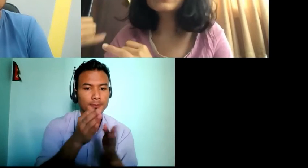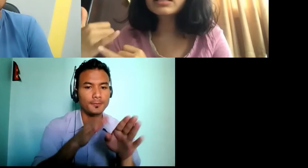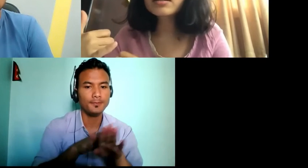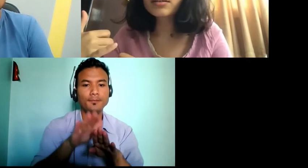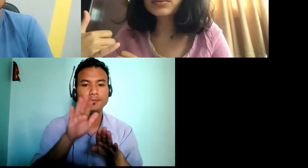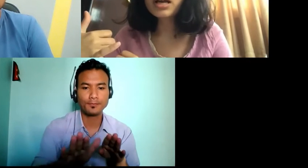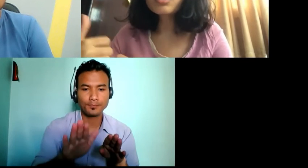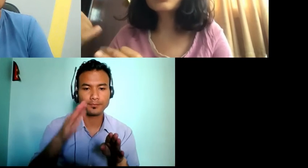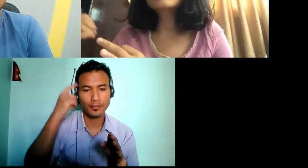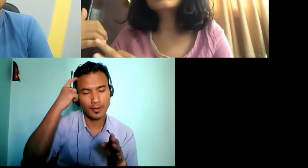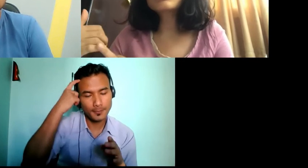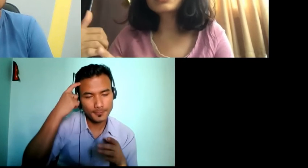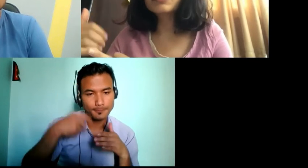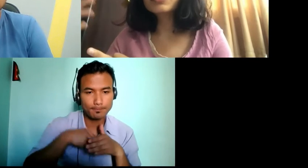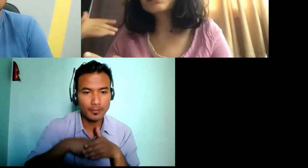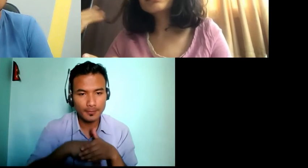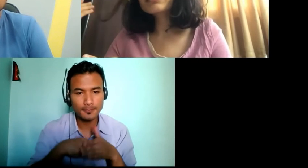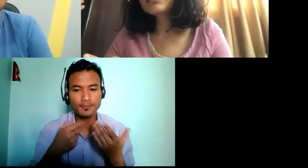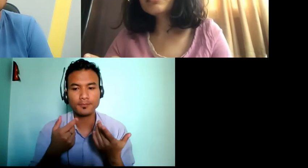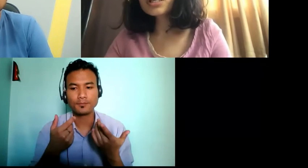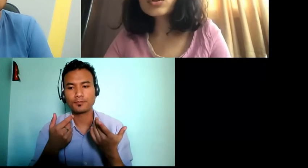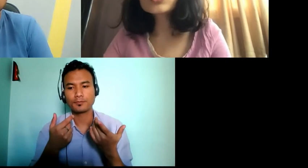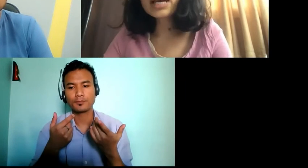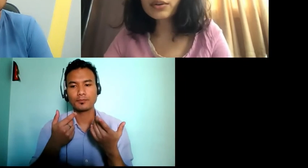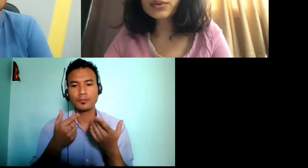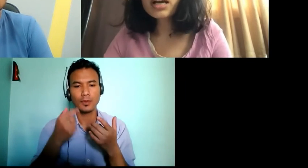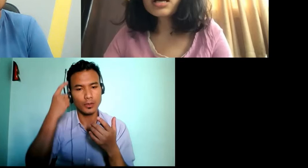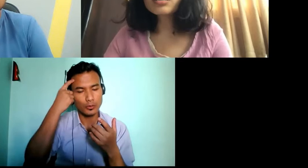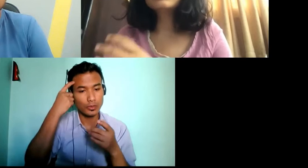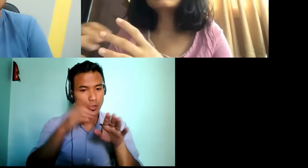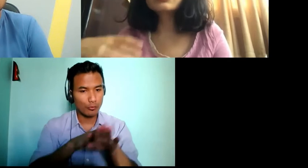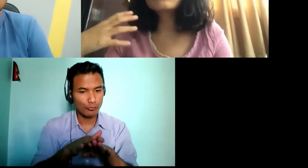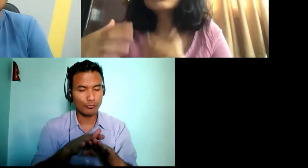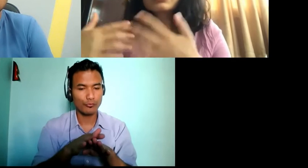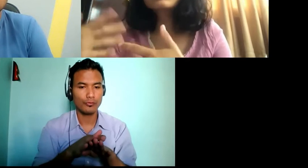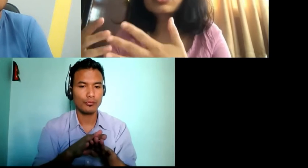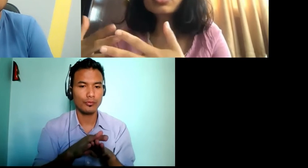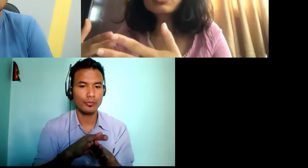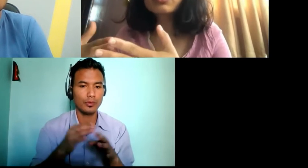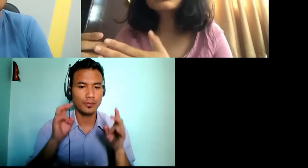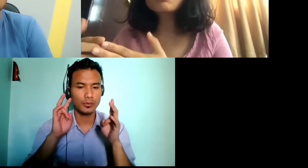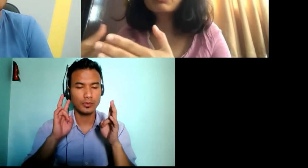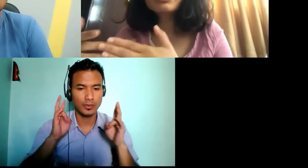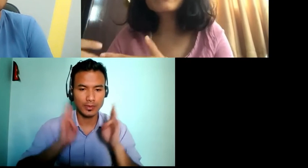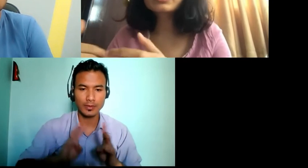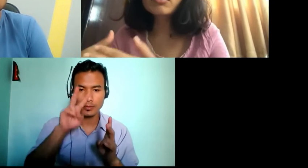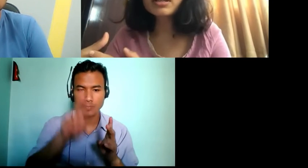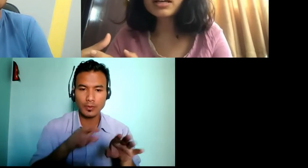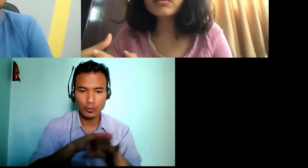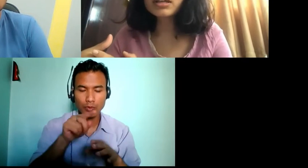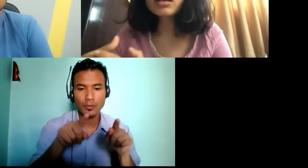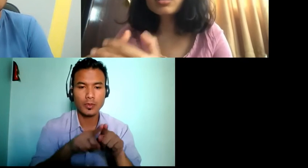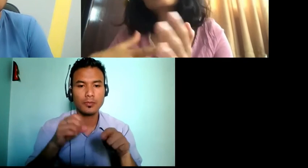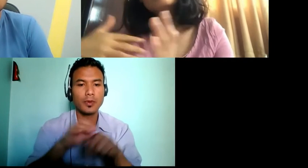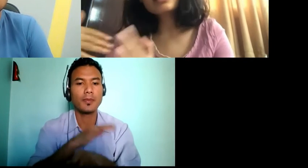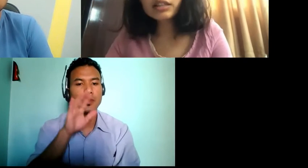होइन, फिलिङ्सहरू, अनि त्यसपछि हाम्रो सोचाइहरू, अनि त्यसपछि यो फिजिकल सेन्सेसनहरू, तिनीहरूमा पनि इफेक्ट चाहिँ गरिरहेको